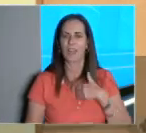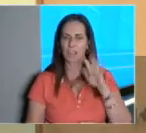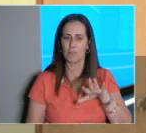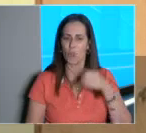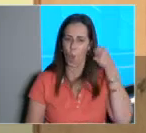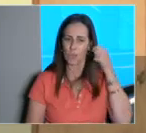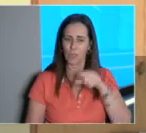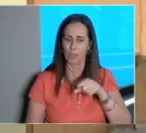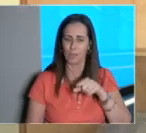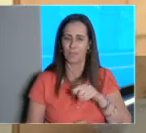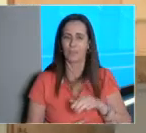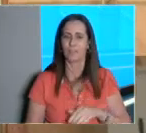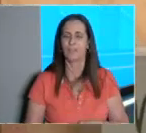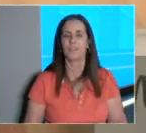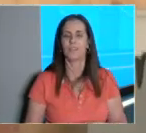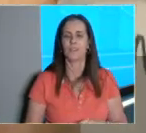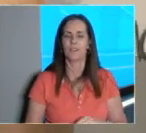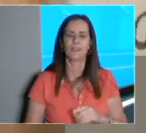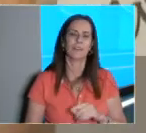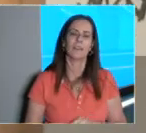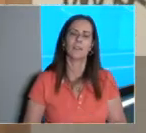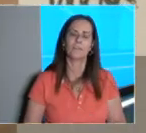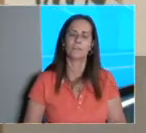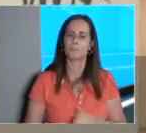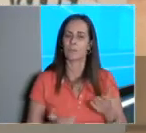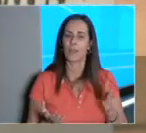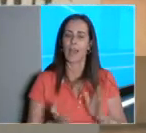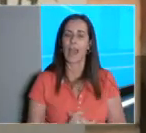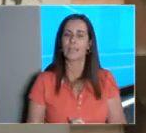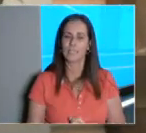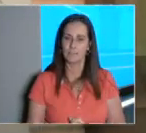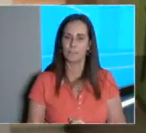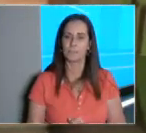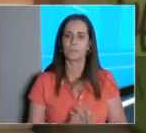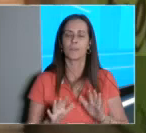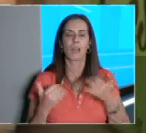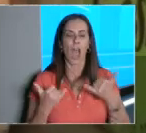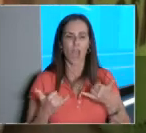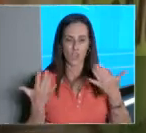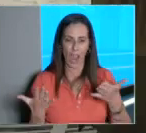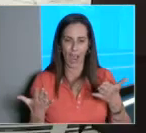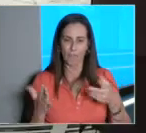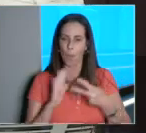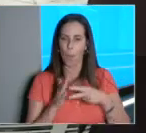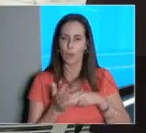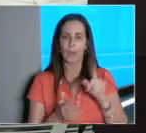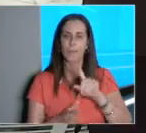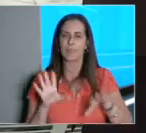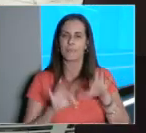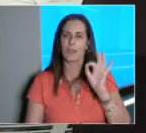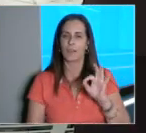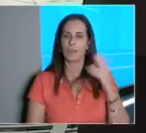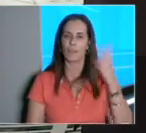יש לי גם אוזניות כאלה לאימון, ג'אברה, מותג אחר, אני מאוד ממליץ. טוב, עד כאן פינת הפרסומות. עכשיו נעבור לפינת הפוליטיקה. למי תצביע?